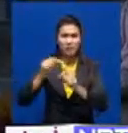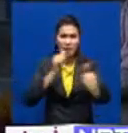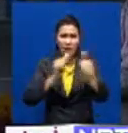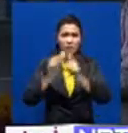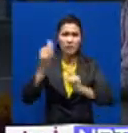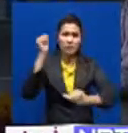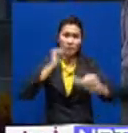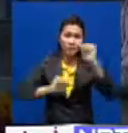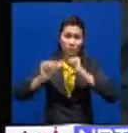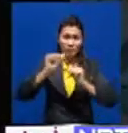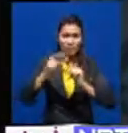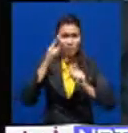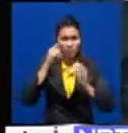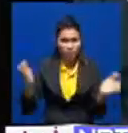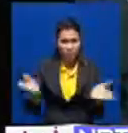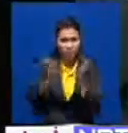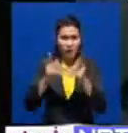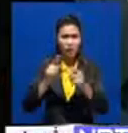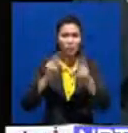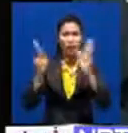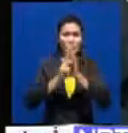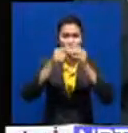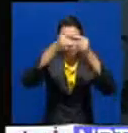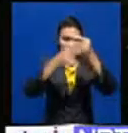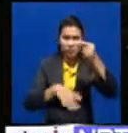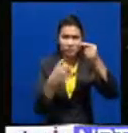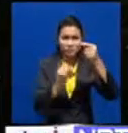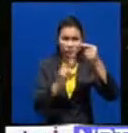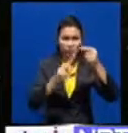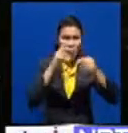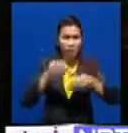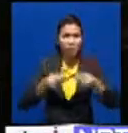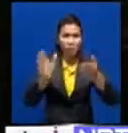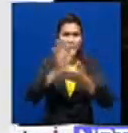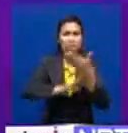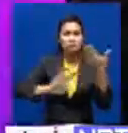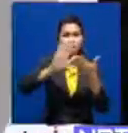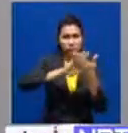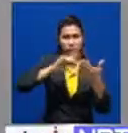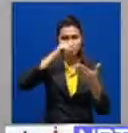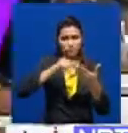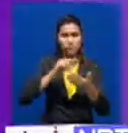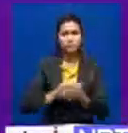รมผลักดันค่านิยม12ประการสู่ชุมชนคุณธรรมทั่วประเทศ